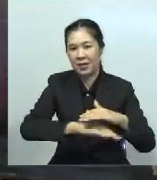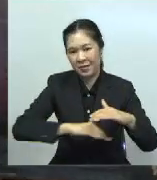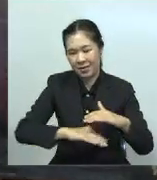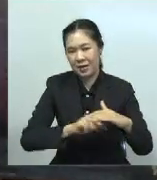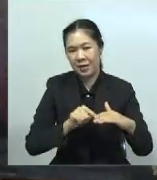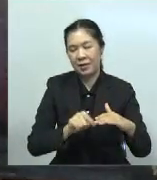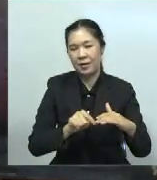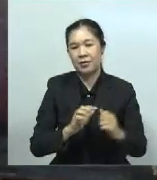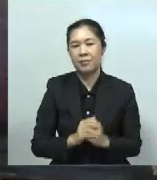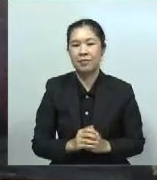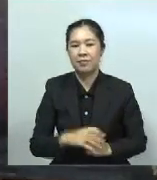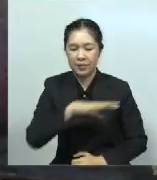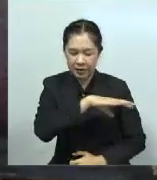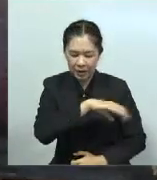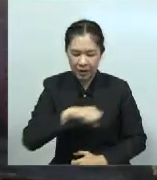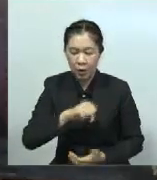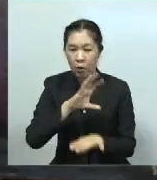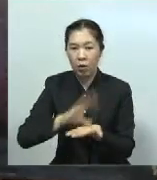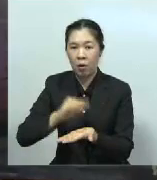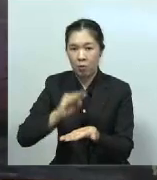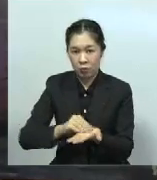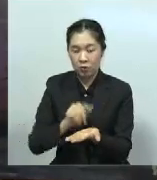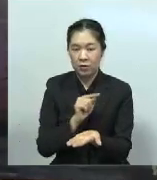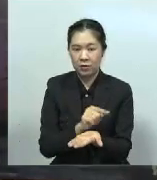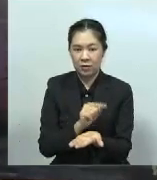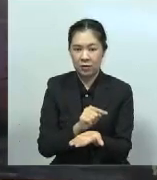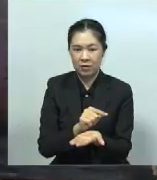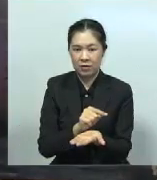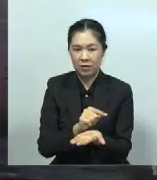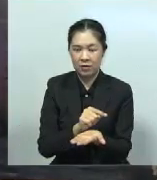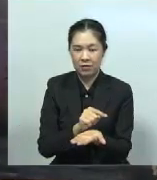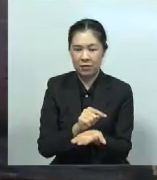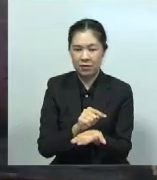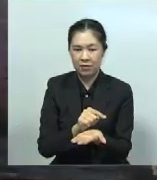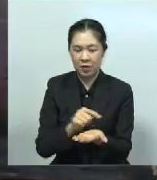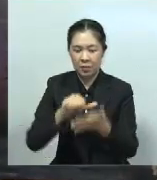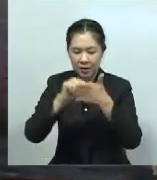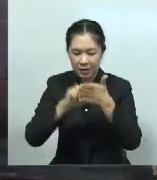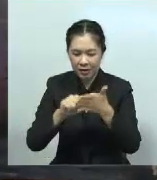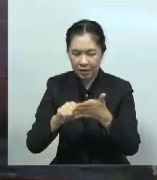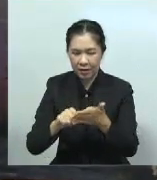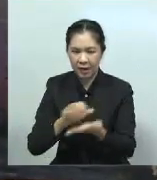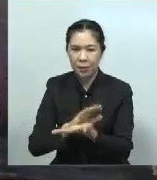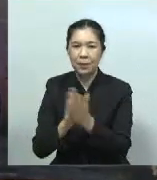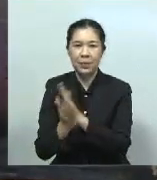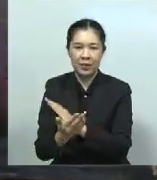ตอนนั้นที่เราสามารถเอาข้อมูลเนี่ยในเรื่องของการอ้างอิงในเรื่องของการบูรณะได ้